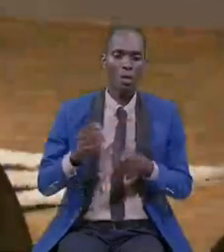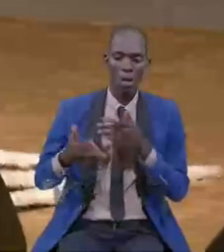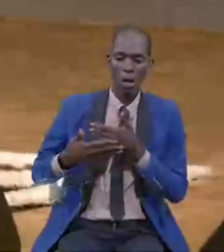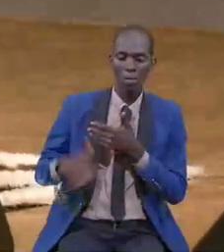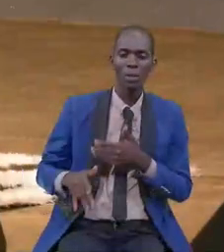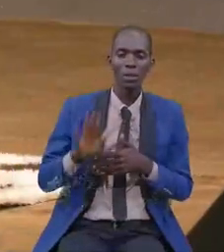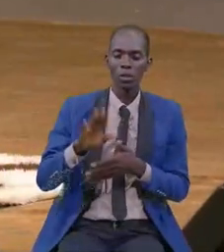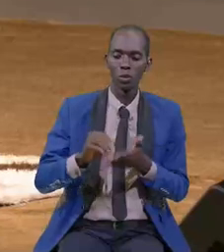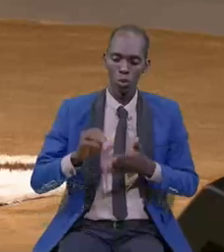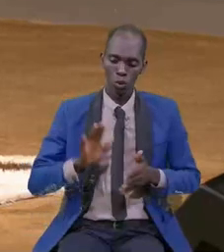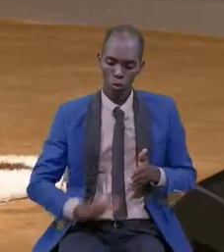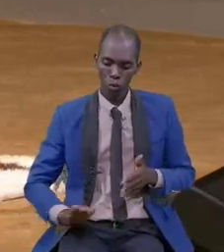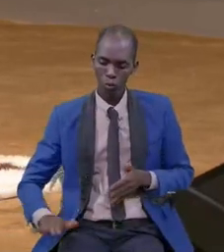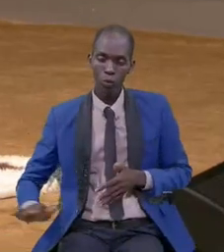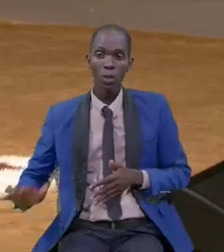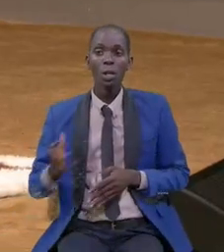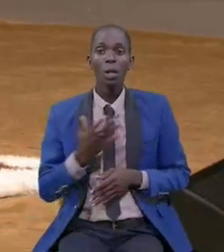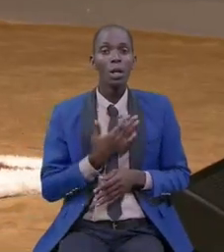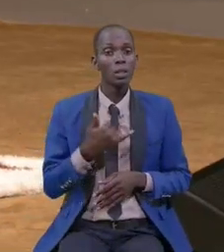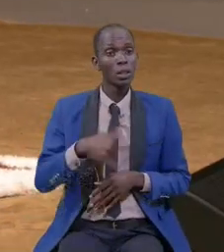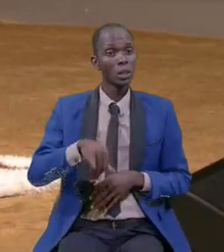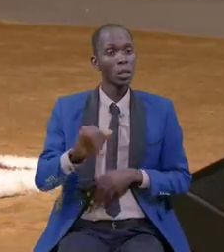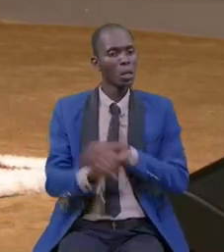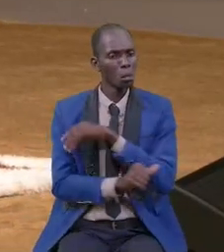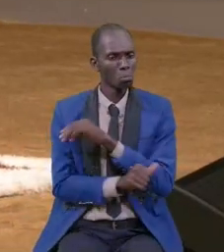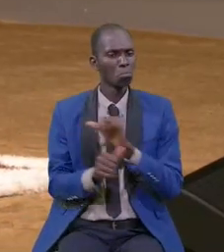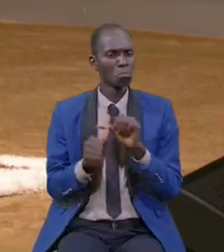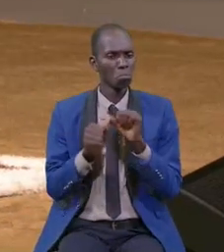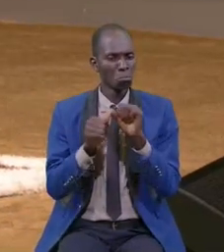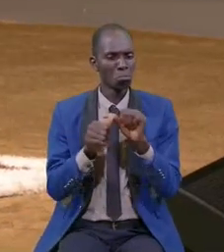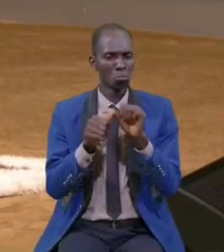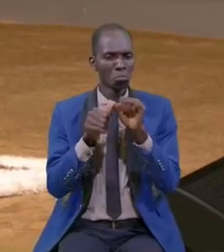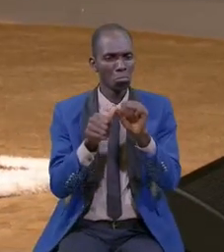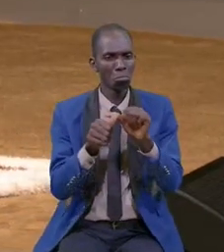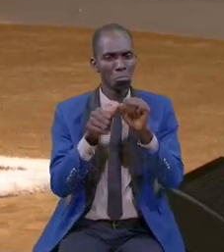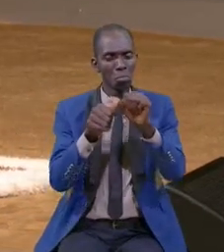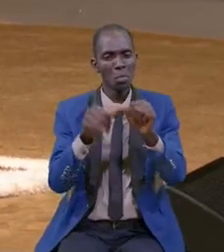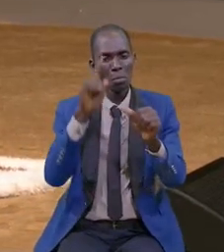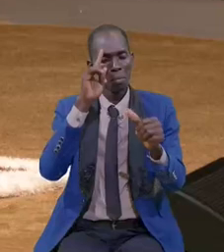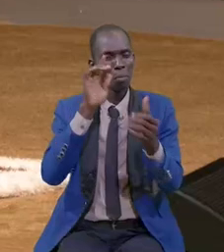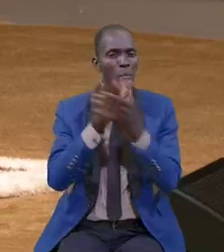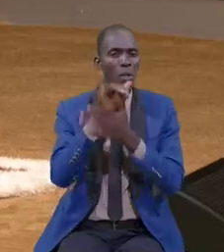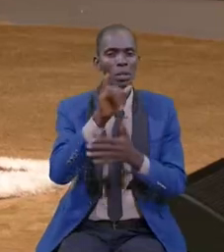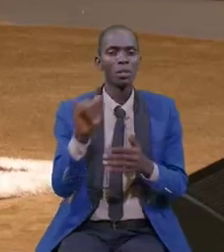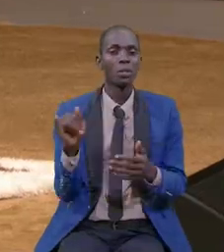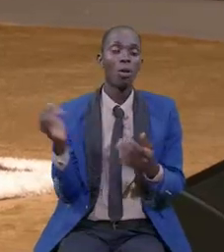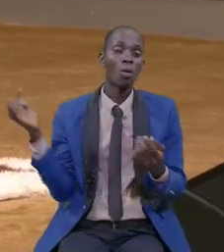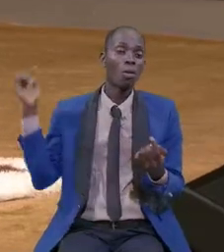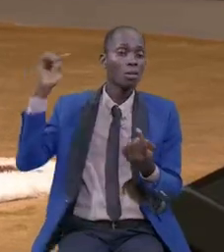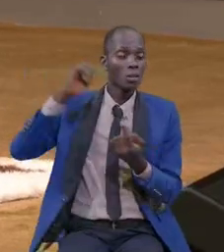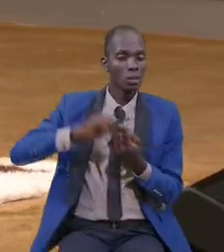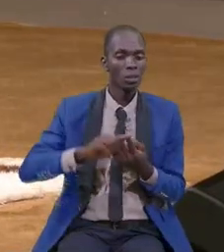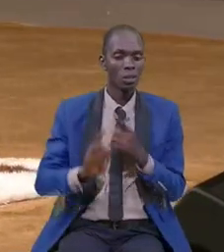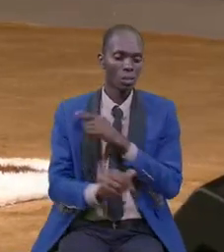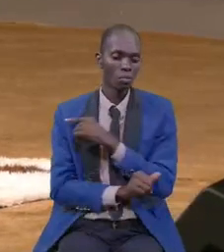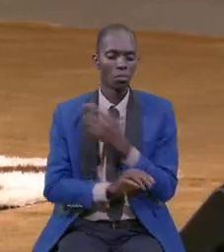postérité il il ne l'a pas vu malgré cela il a continué de croire de croire de croire jusqu'à ce qu'il a